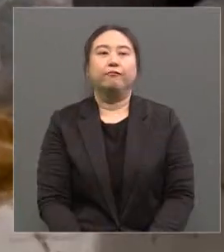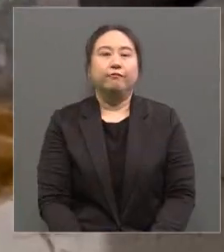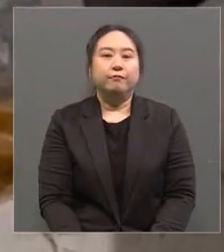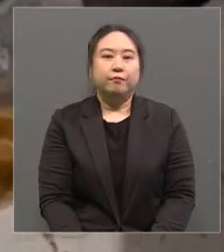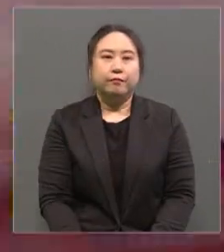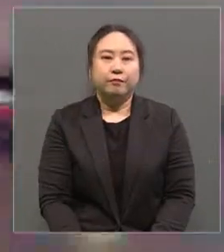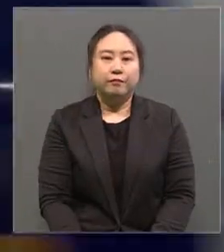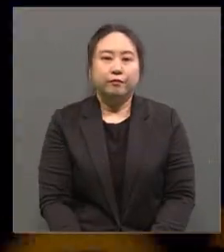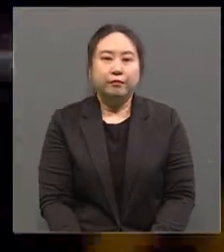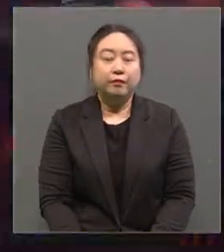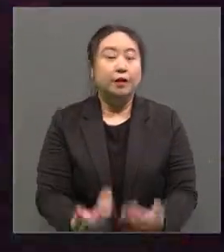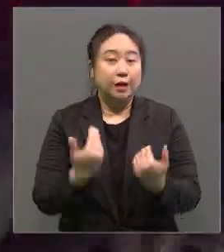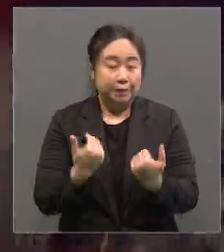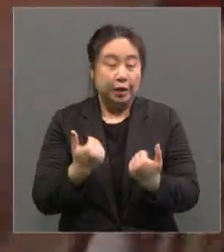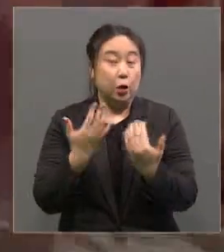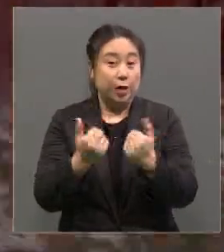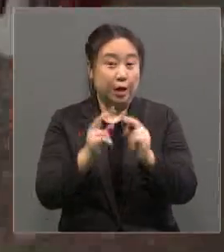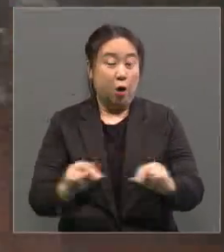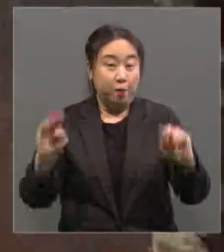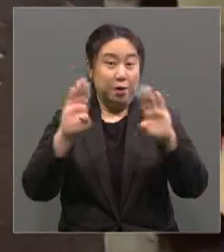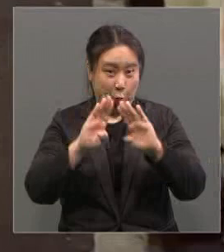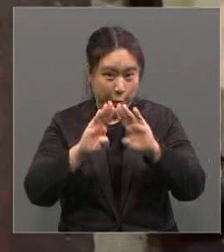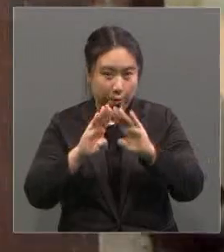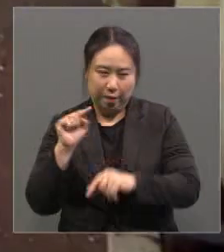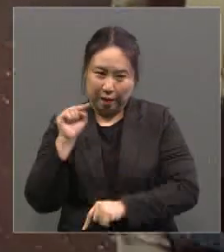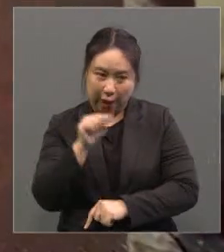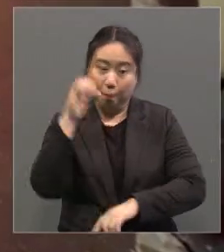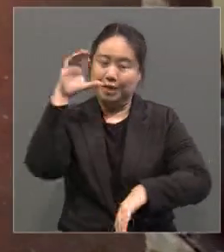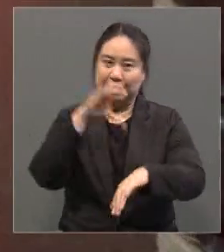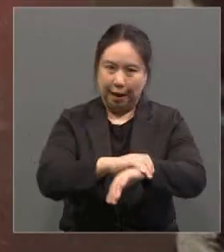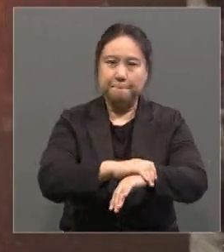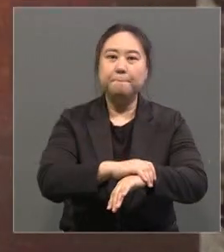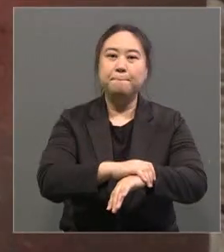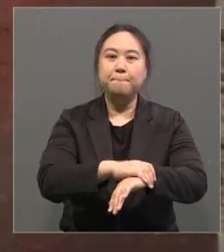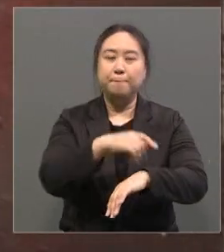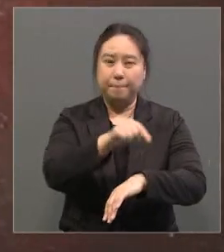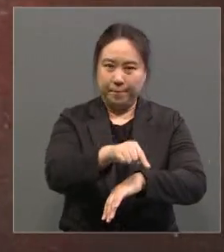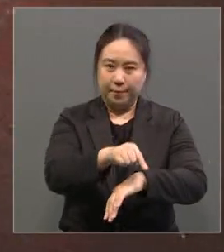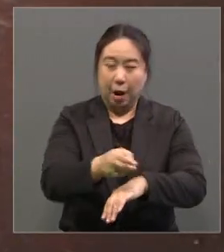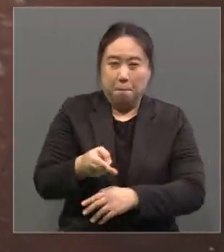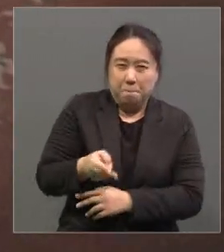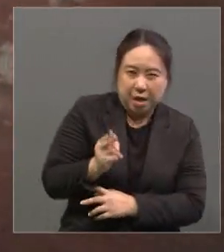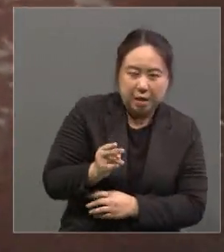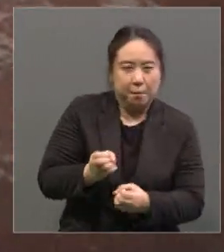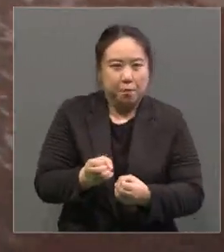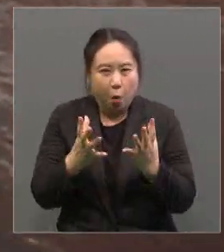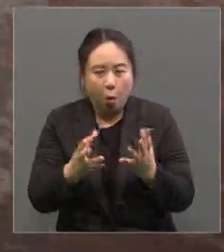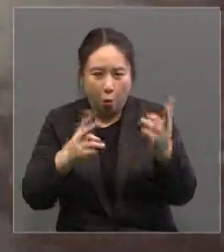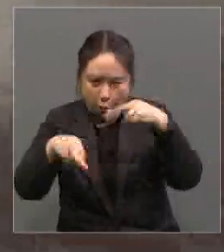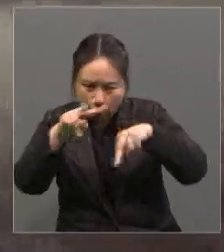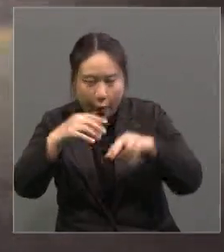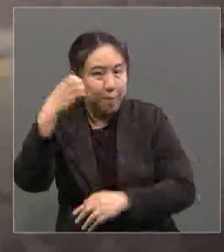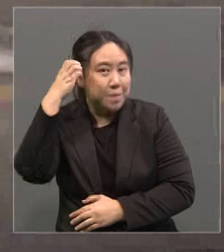ที่นครปฐมไปจับนะครับจับด่านแล้วก็จับอาวุธแล้วก็ตรวจดูมือถือ